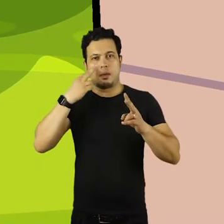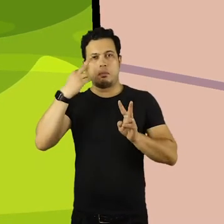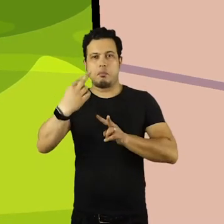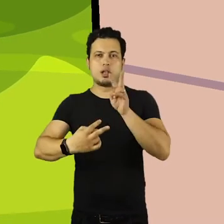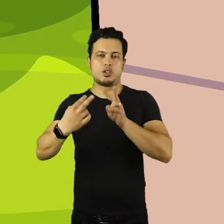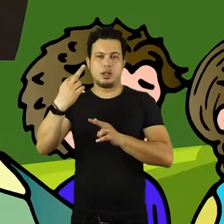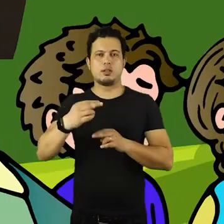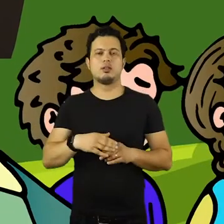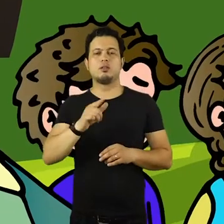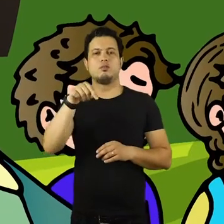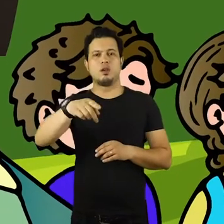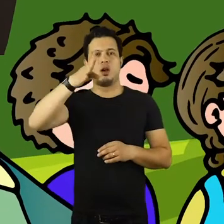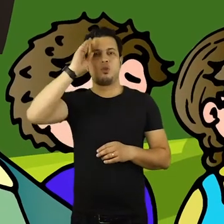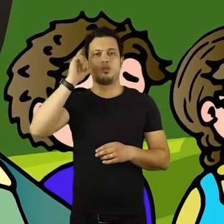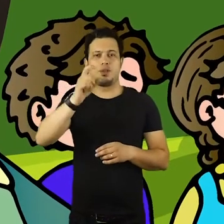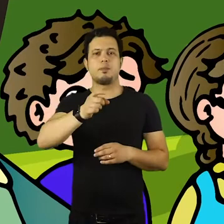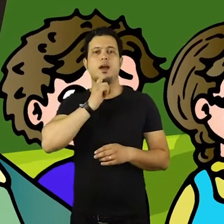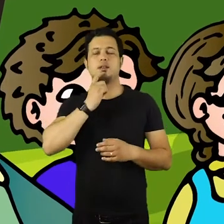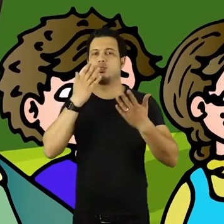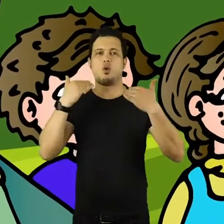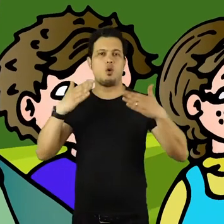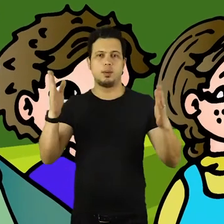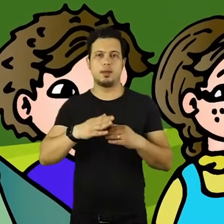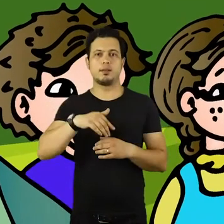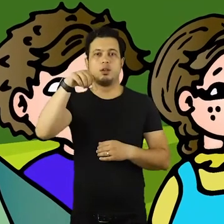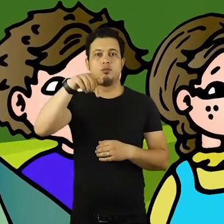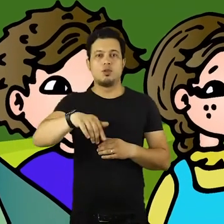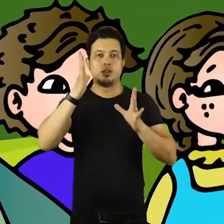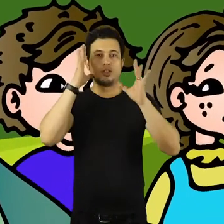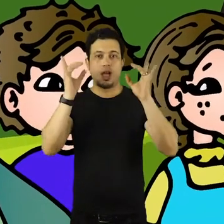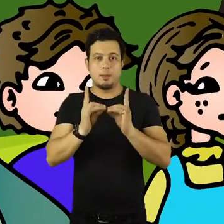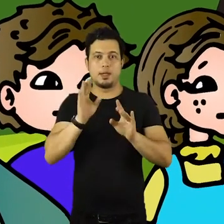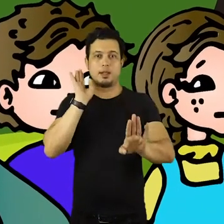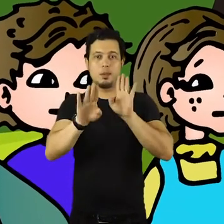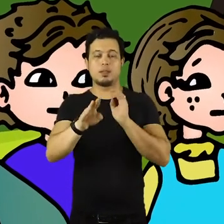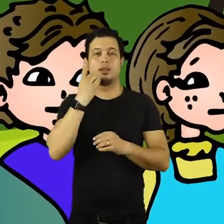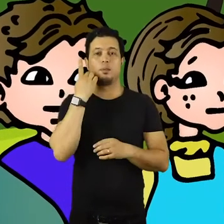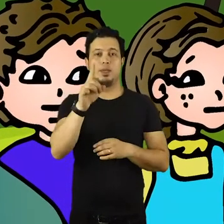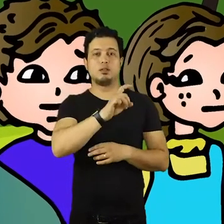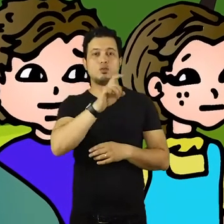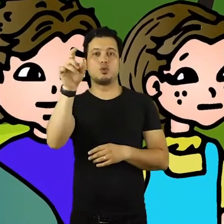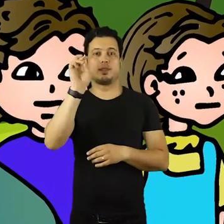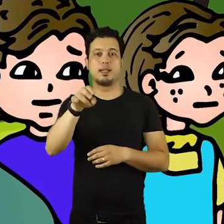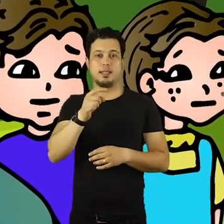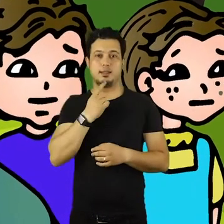Bilge Horoz'a baktı. Yanlış olamaz. Çünkü caminin kapısında 1908 yazıyor. Tam da